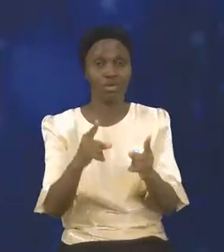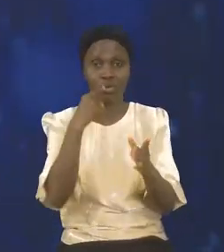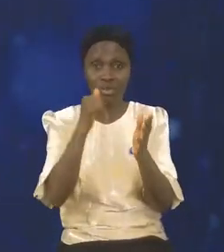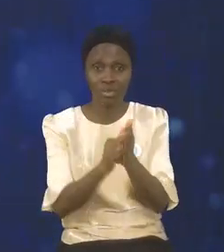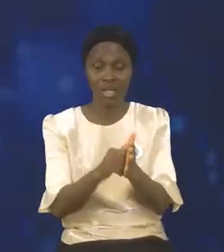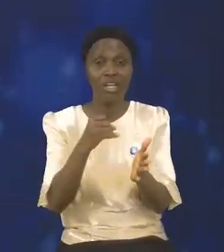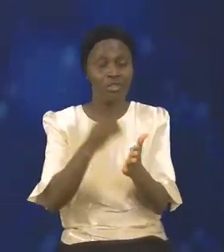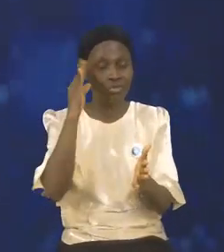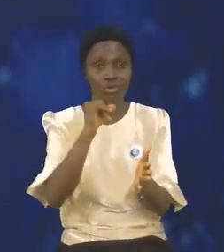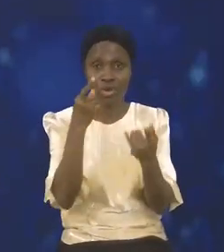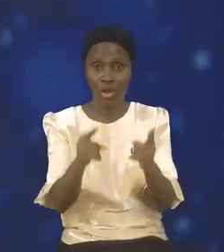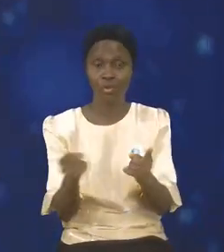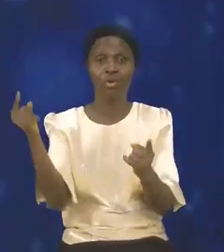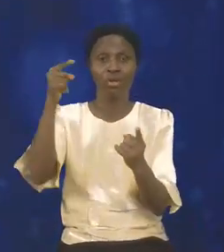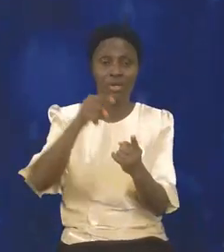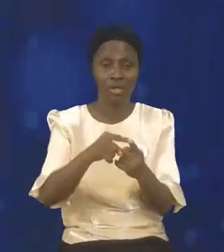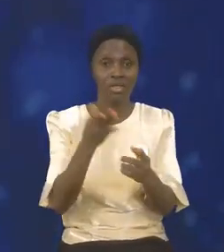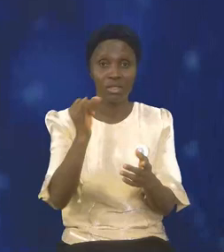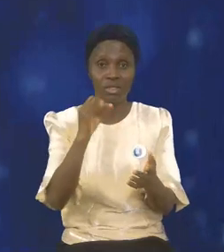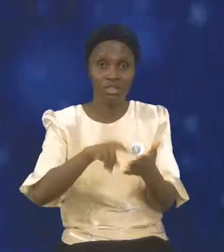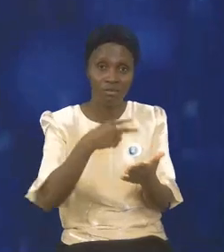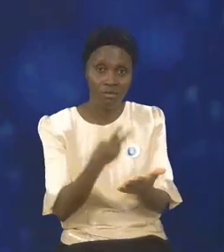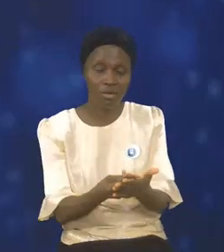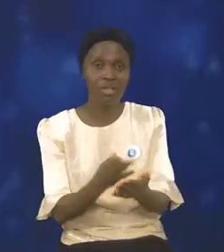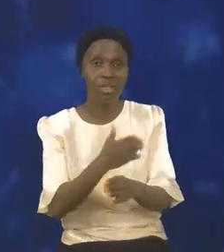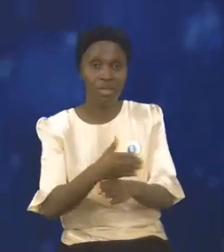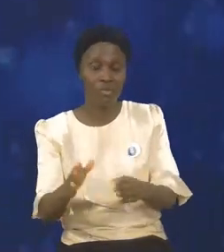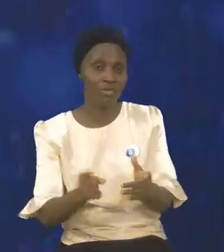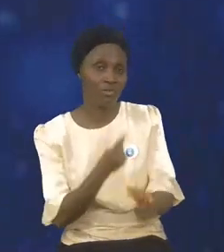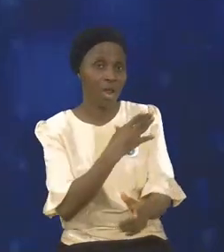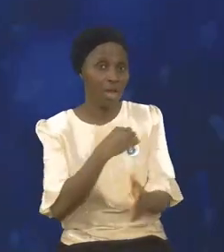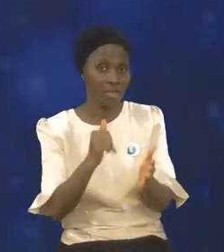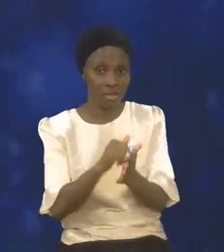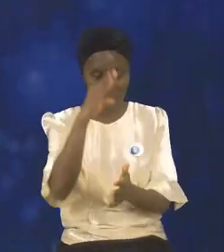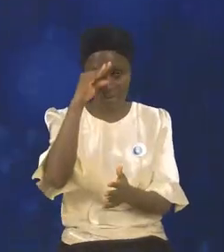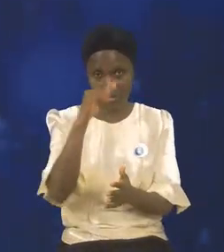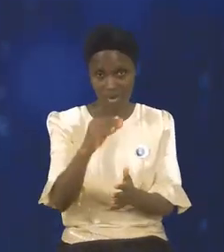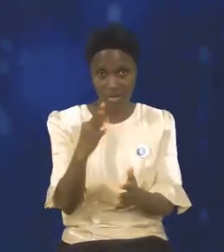là va venir. Et c'est dit que cela ne viendra pas jusqu'à ce qu'il est,